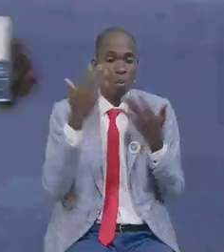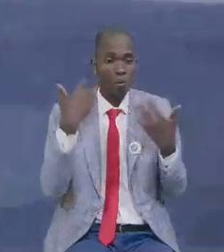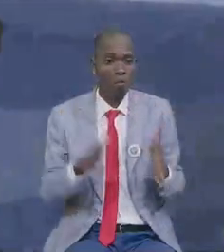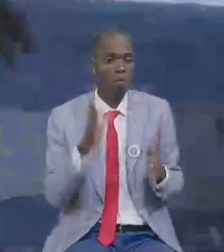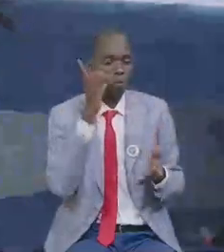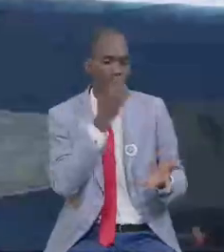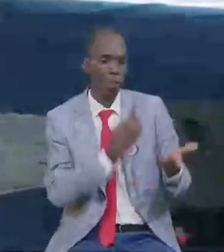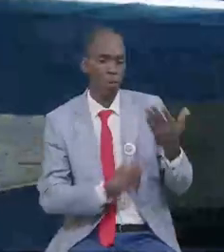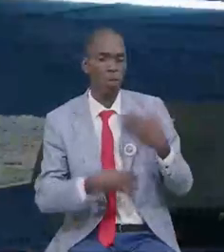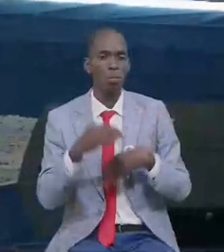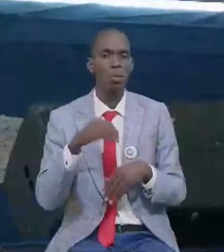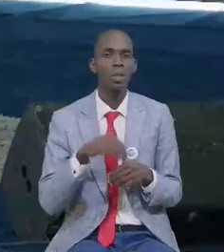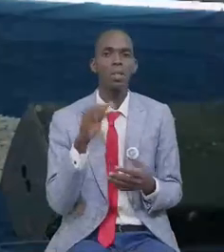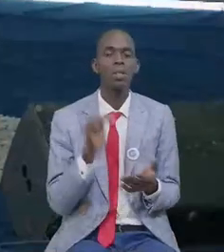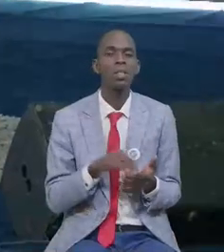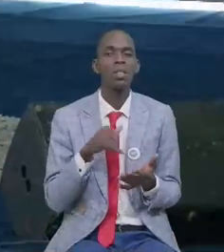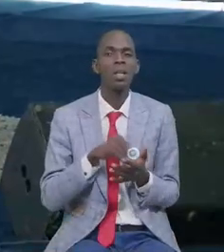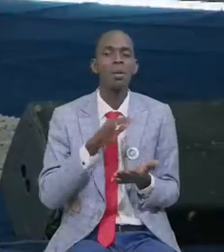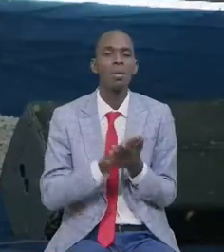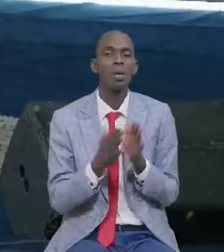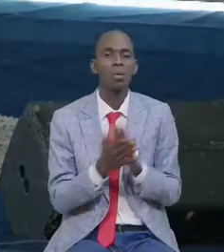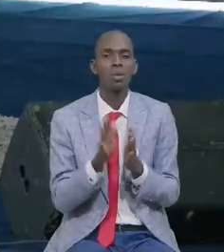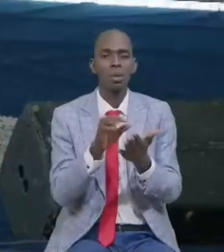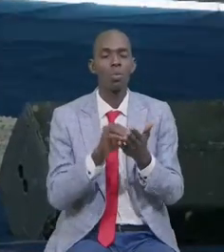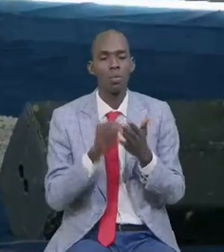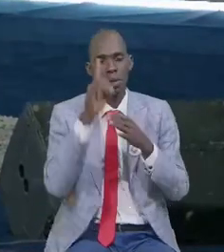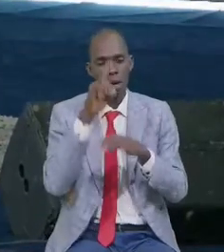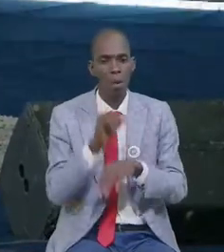s'infiltrent et reviennent. Et c'est devenu une habitude.